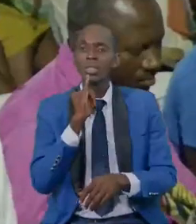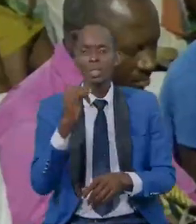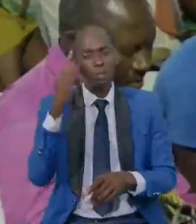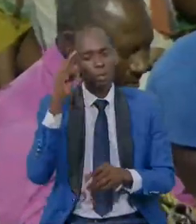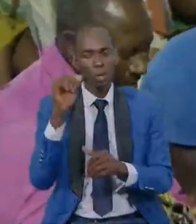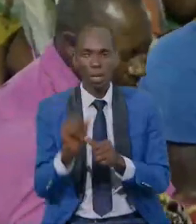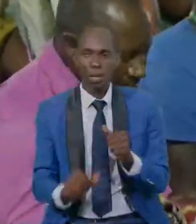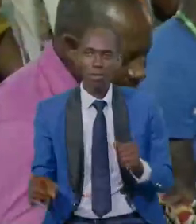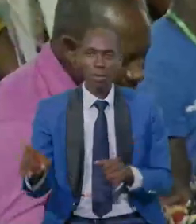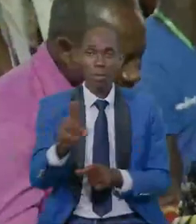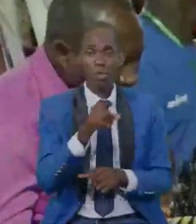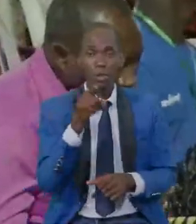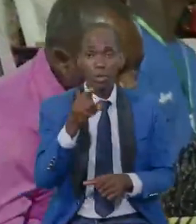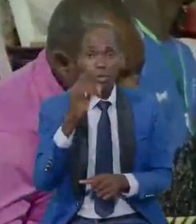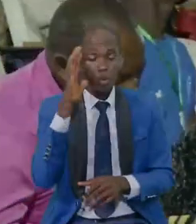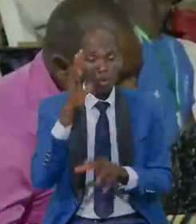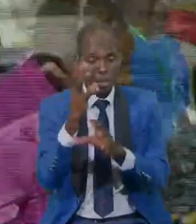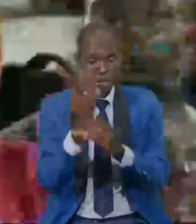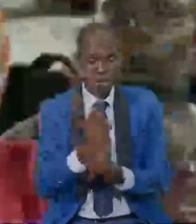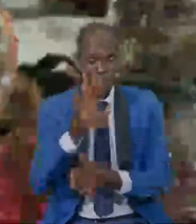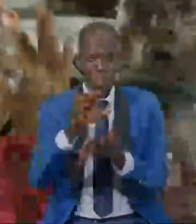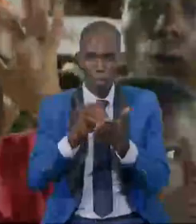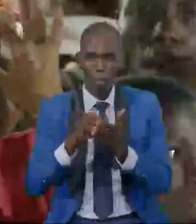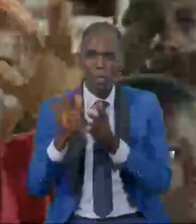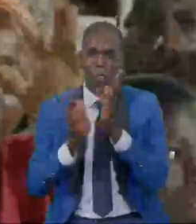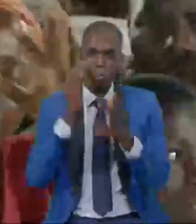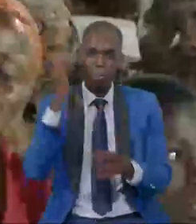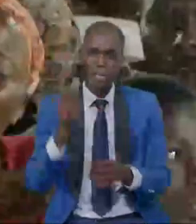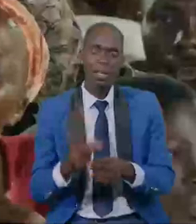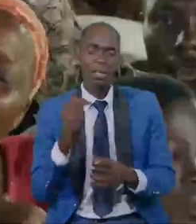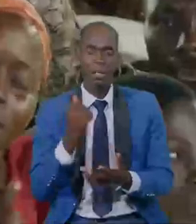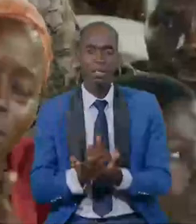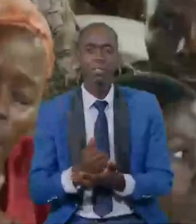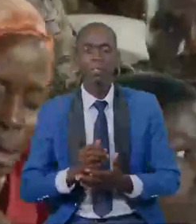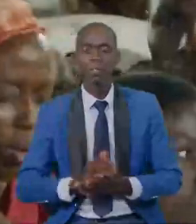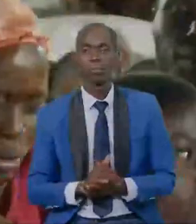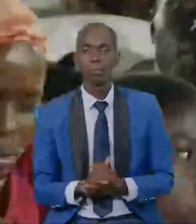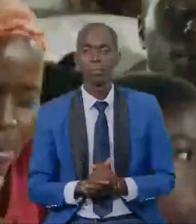la force est disponible. Vous aurez votre portion.